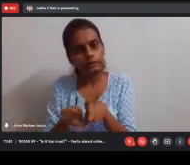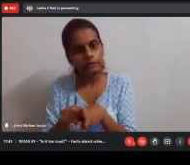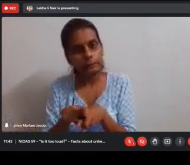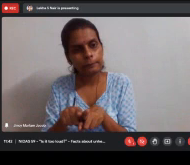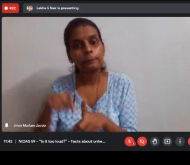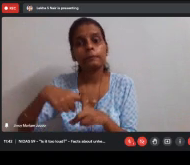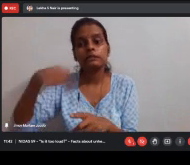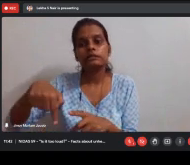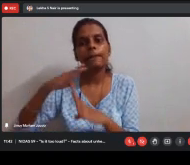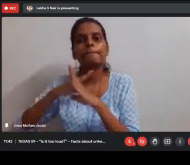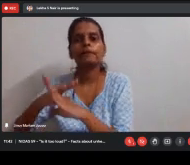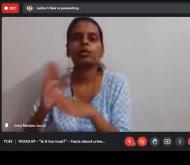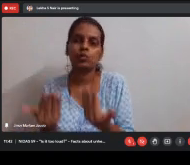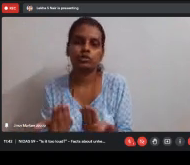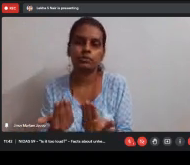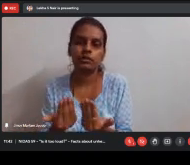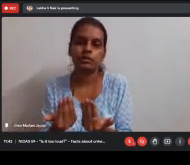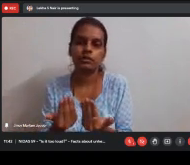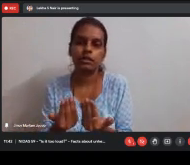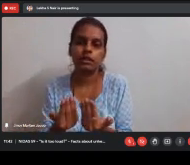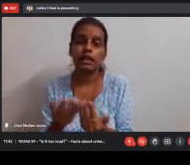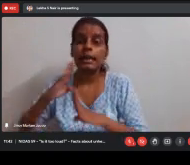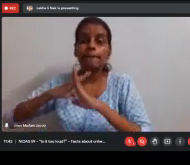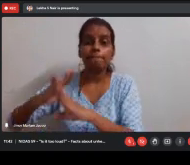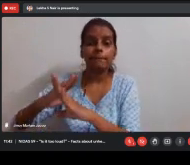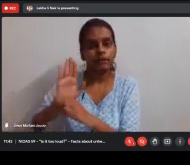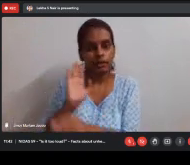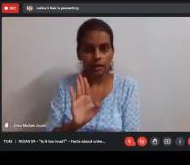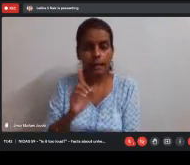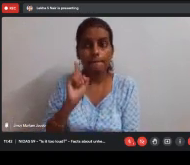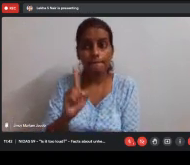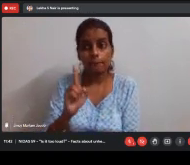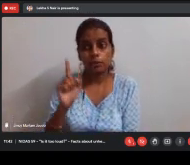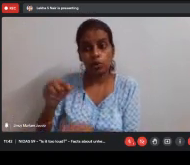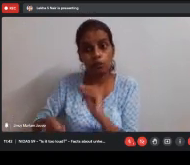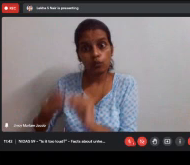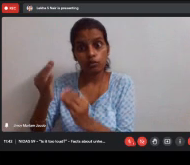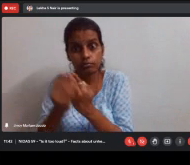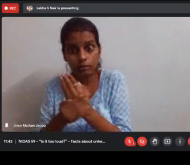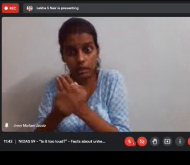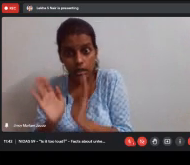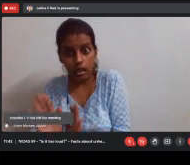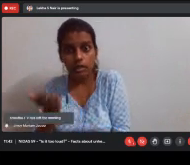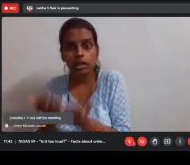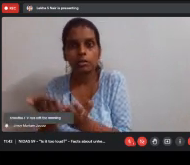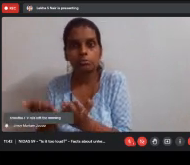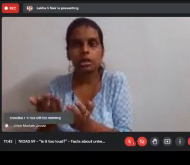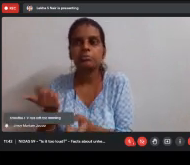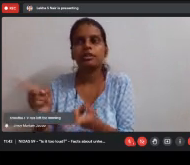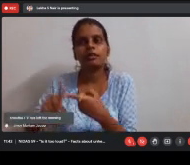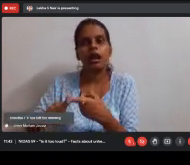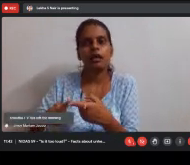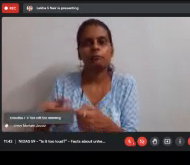പെയിൻലെസ്, വേദന ഇല്ലാതെയാണ് ഇത് വരുന്നത്. എന്തായാലും ഇത് വരുന്നത് പ്രോഗ്രസീവ് ലോസ് ആയിരിക്കും, അതായത് വർദ്ധിച്ചു വരുന്നതാണ്. വർദ്ധിച്ചു വന്നു കഴിഞ്ഞാൽ